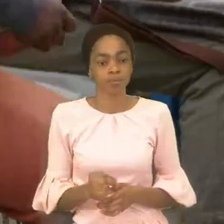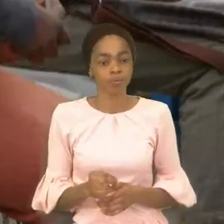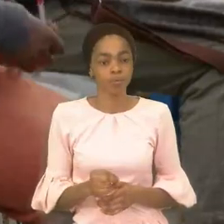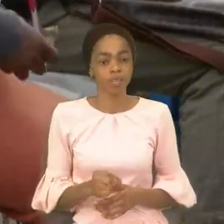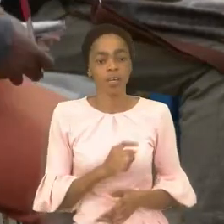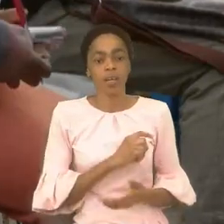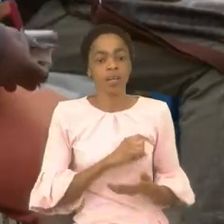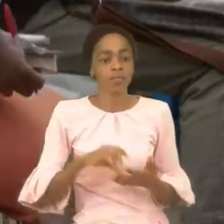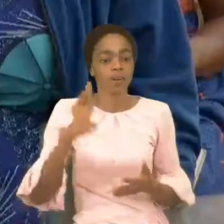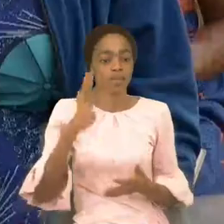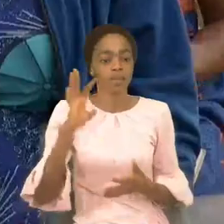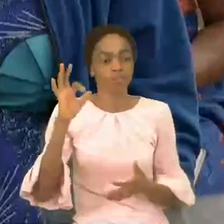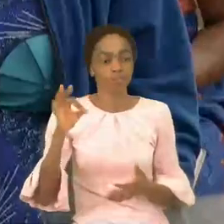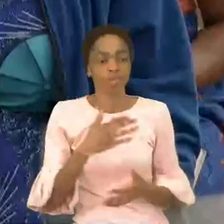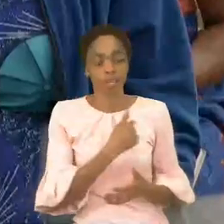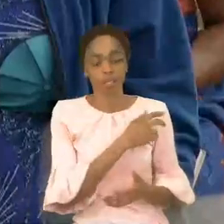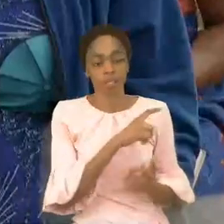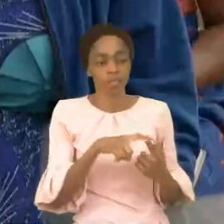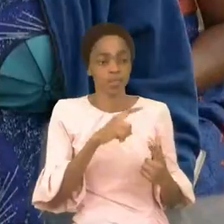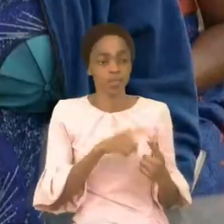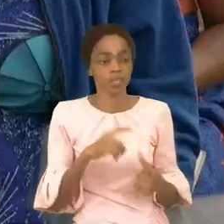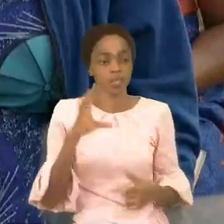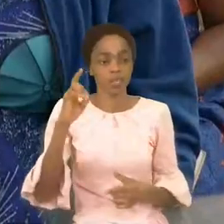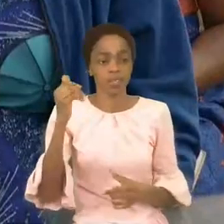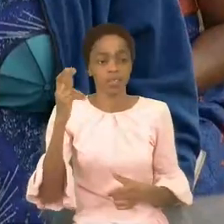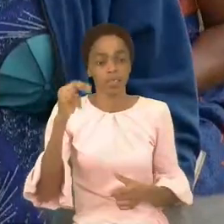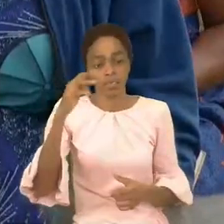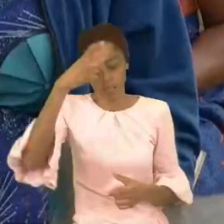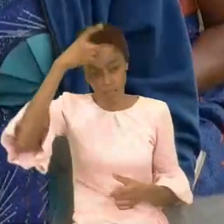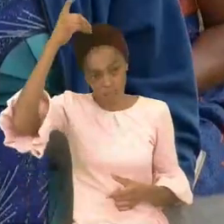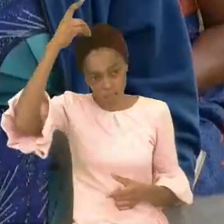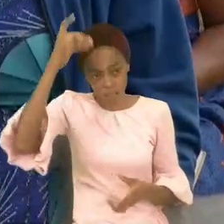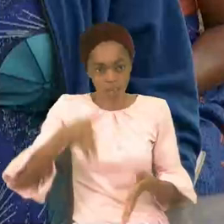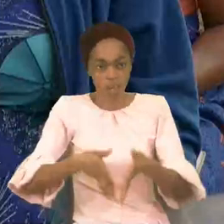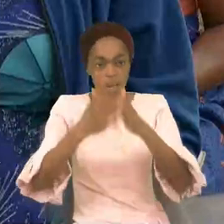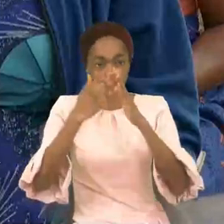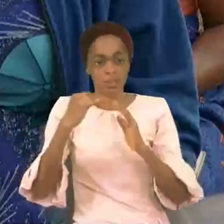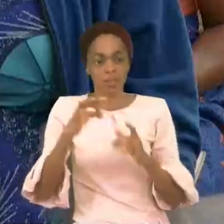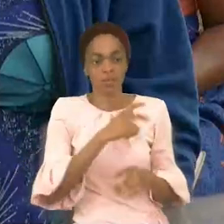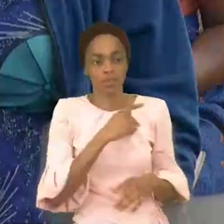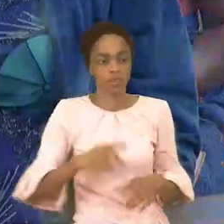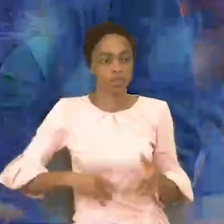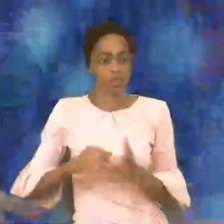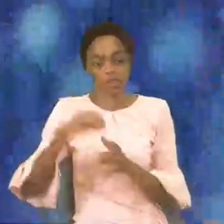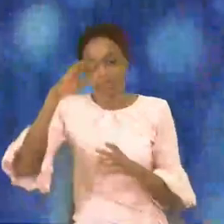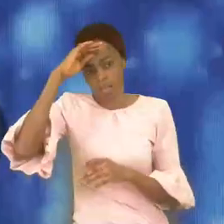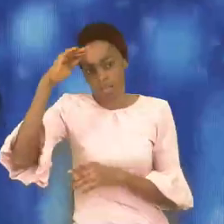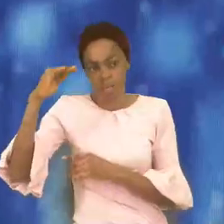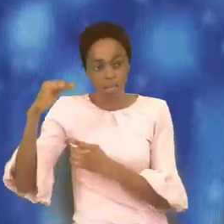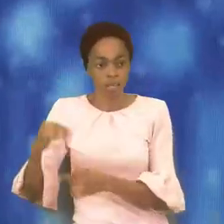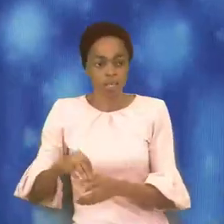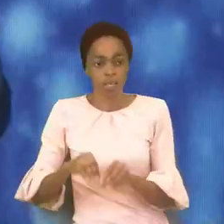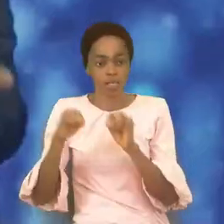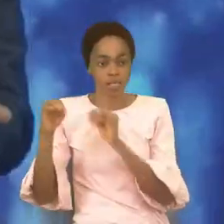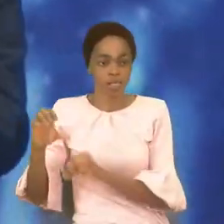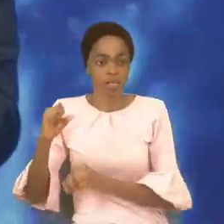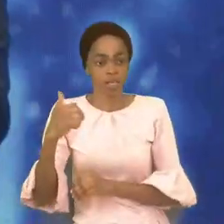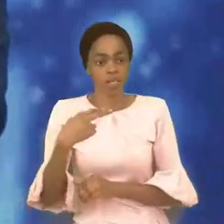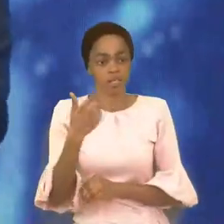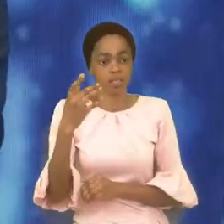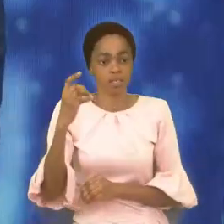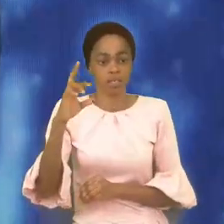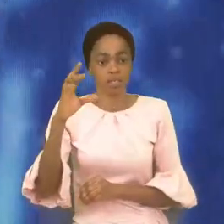Verset 49, Daniel pria le roi de remettre l'intendance de la province de Babylone